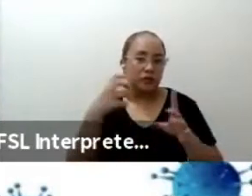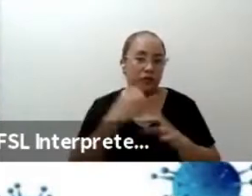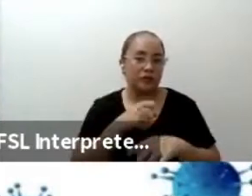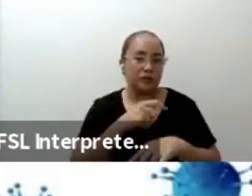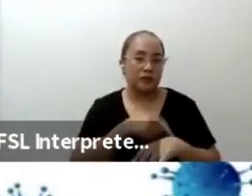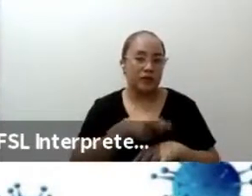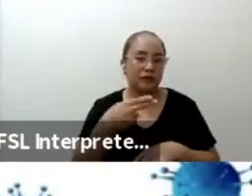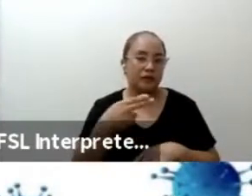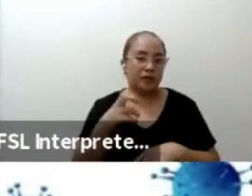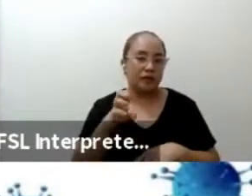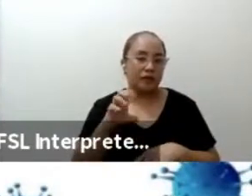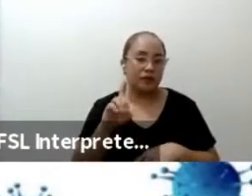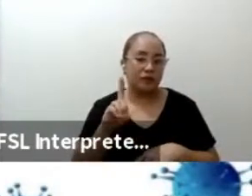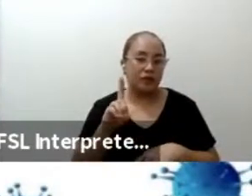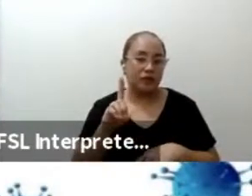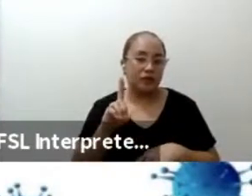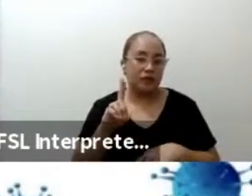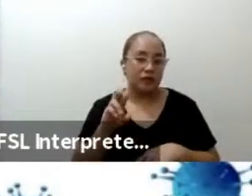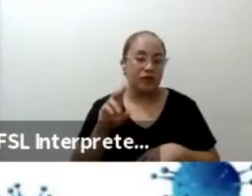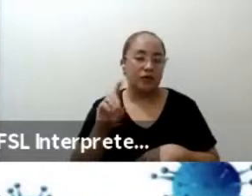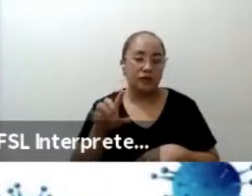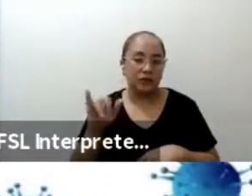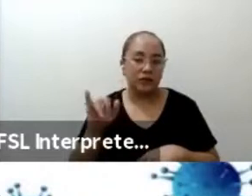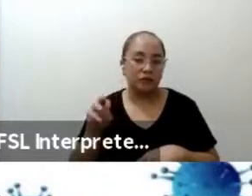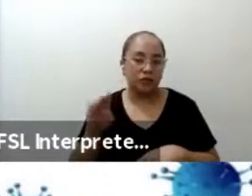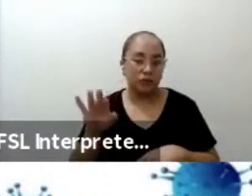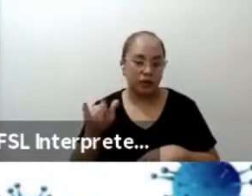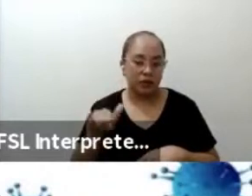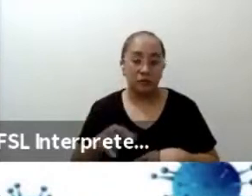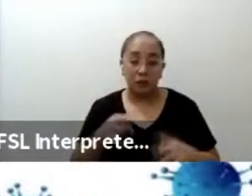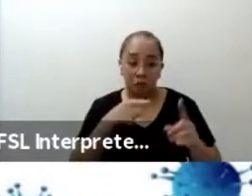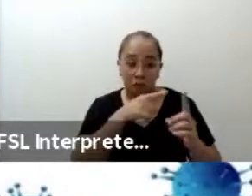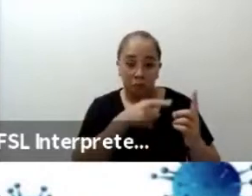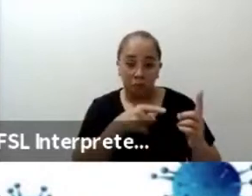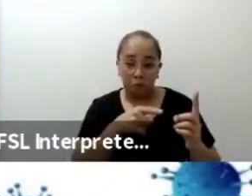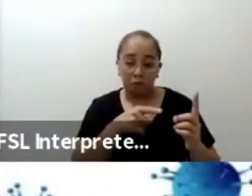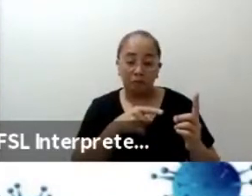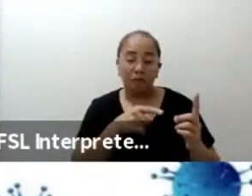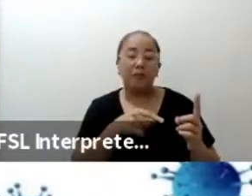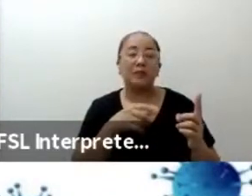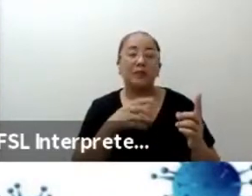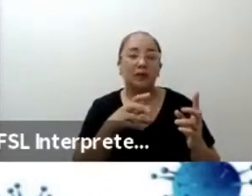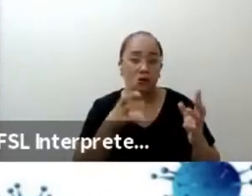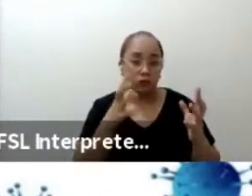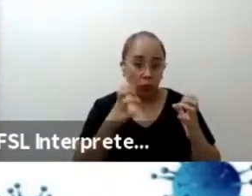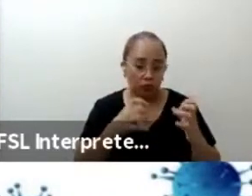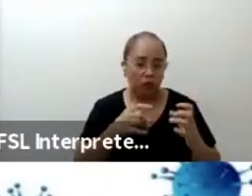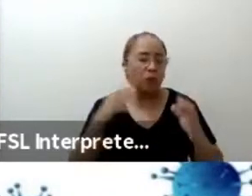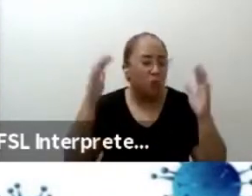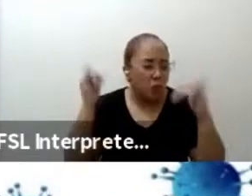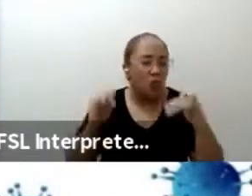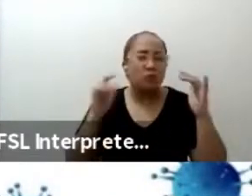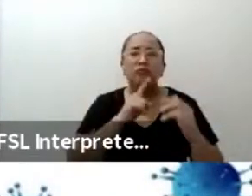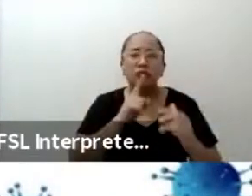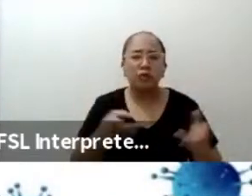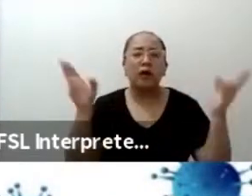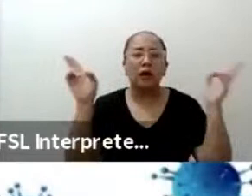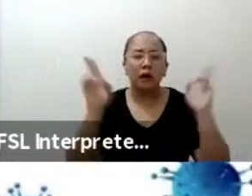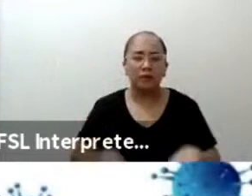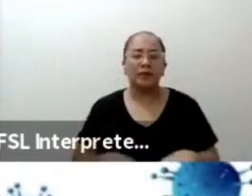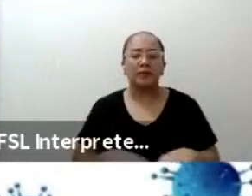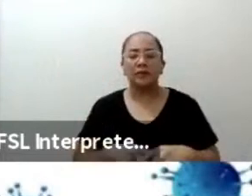herd immunity. Kung ito ang pinapangarap nila at sana ay mangyari nga ito, ay